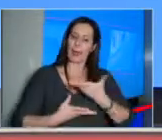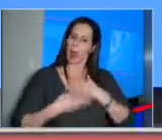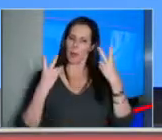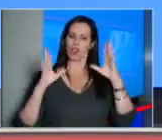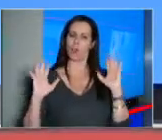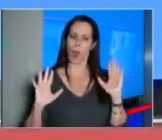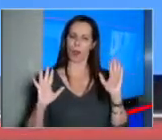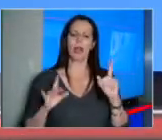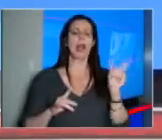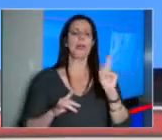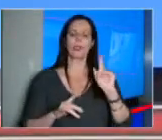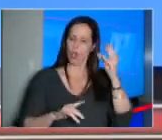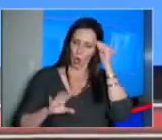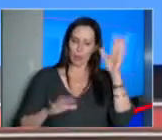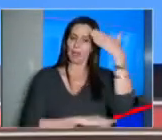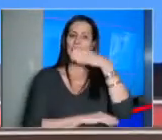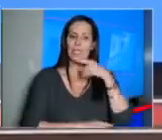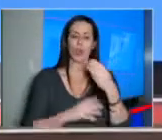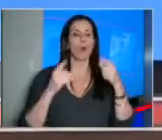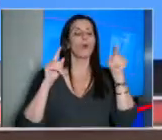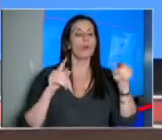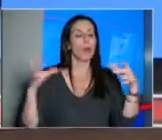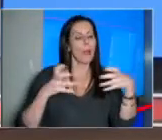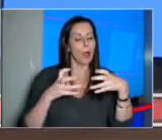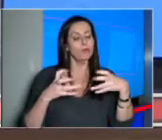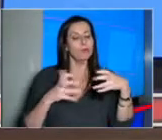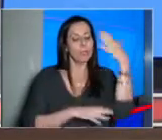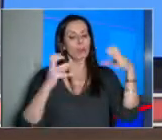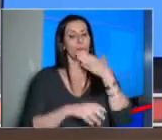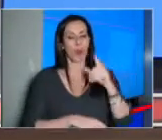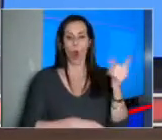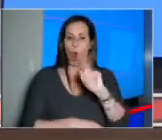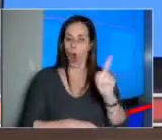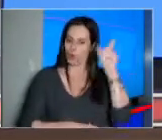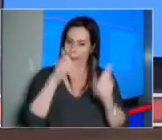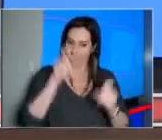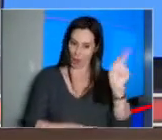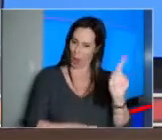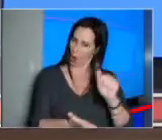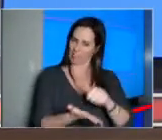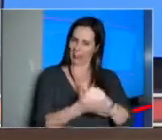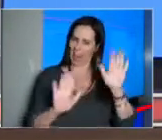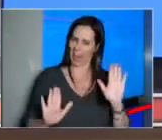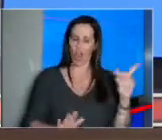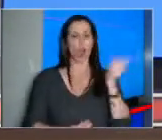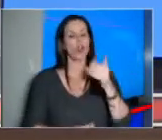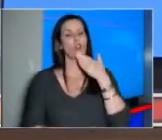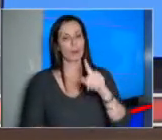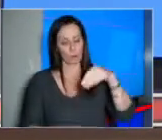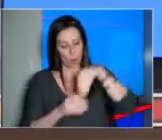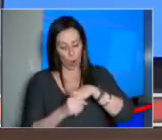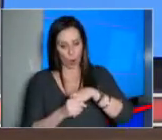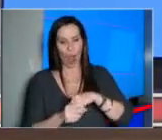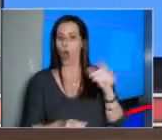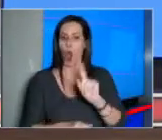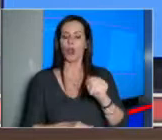משמעות. למי שאינו זוכר, מדינת ישראל הוגדרה כמדינתו של העם היהודי. לא של אזרחיה, חס וחלילה, לא של היהודים היושבים